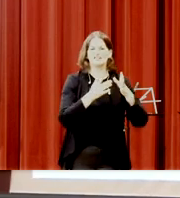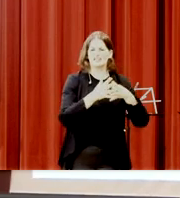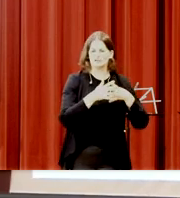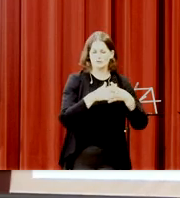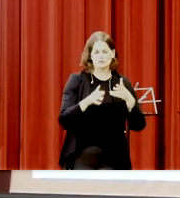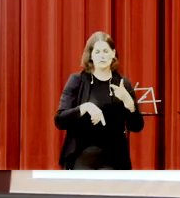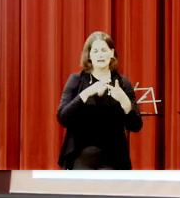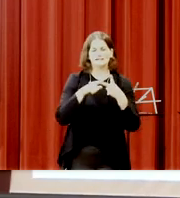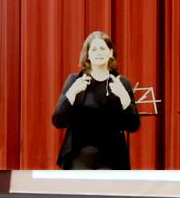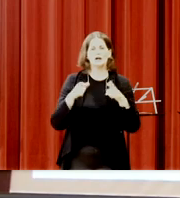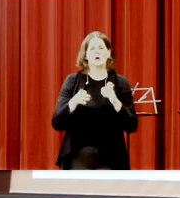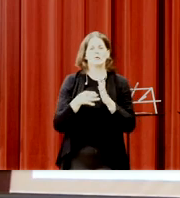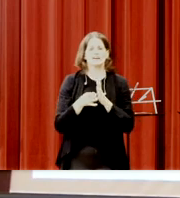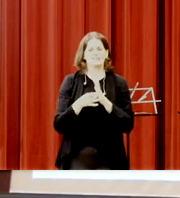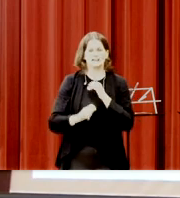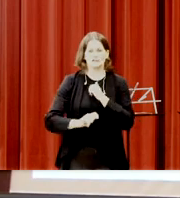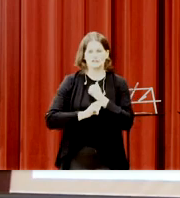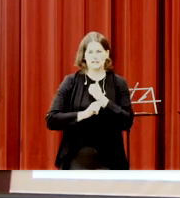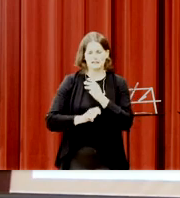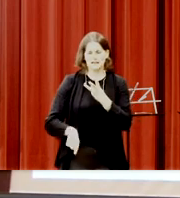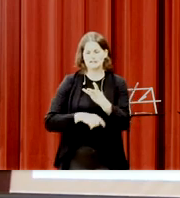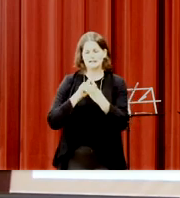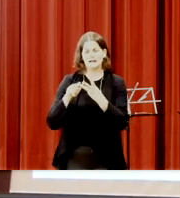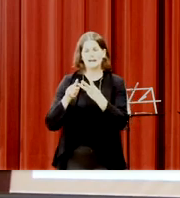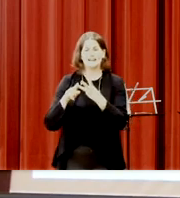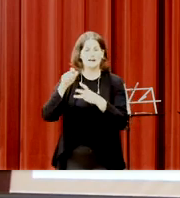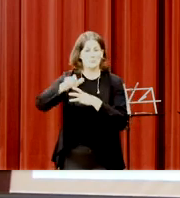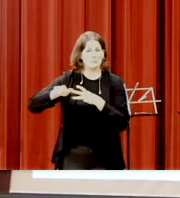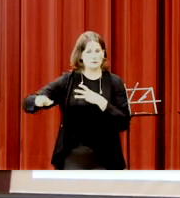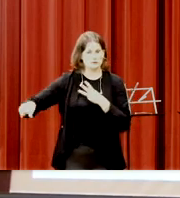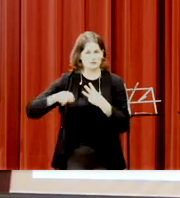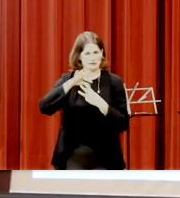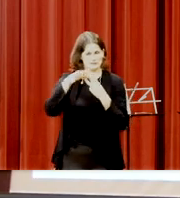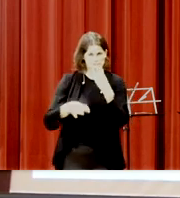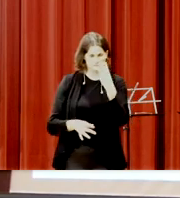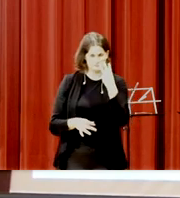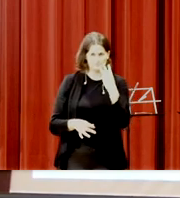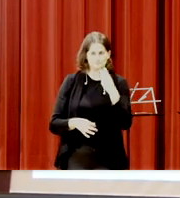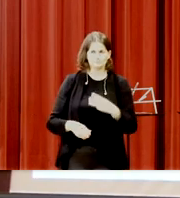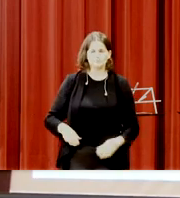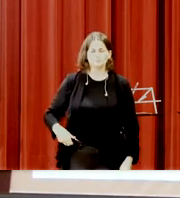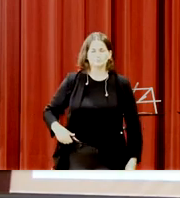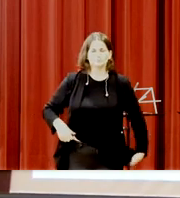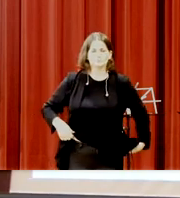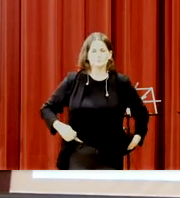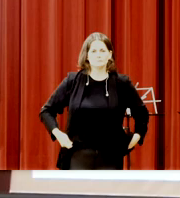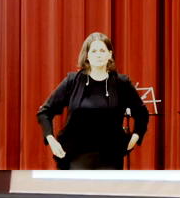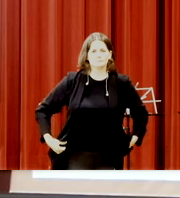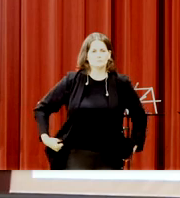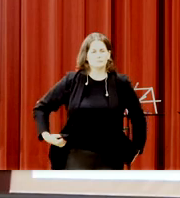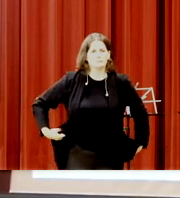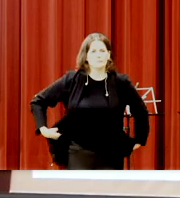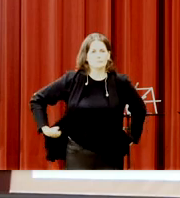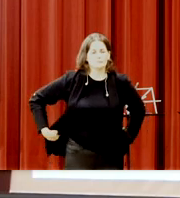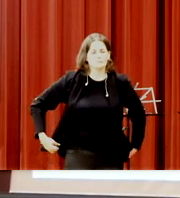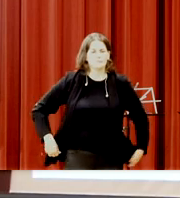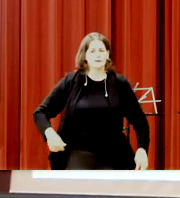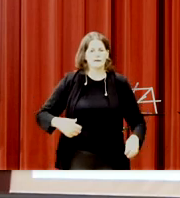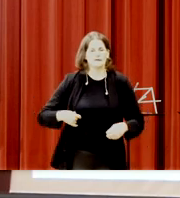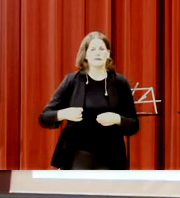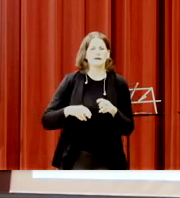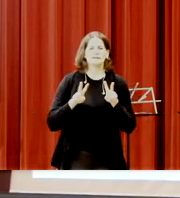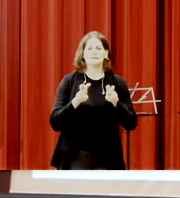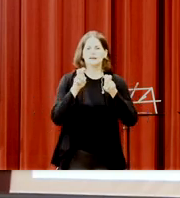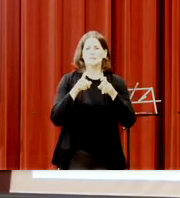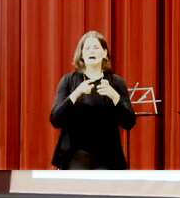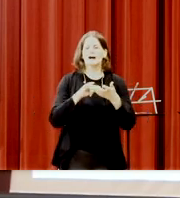En l'àmbit de les infraestructures tenim un primer i gran repte. De fet, ja estem posats. És l'inici de les obres de